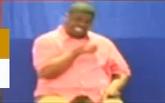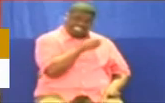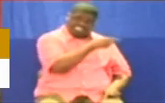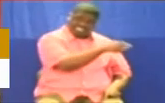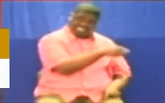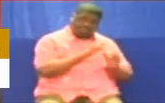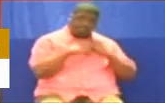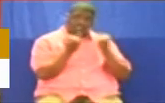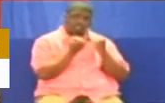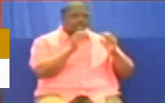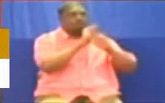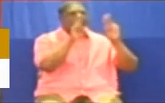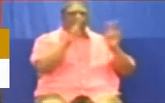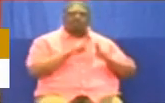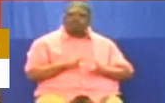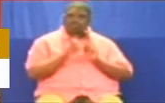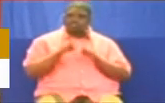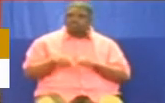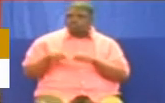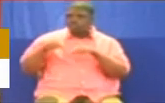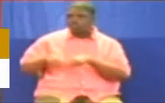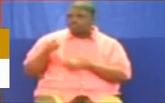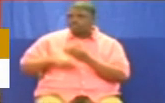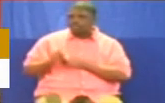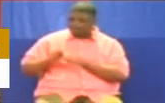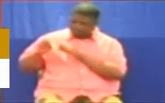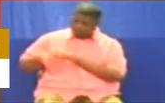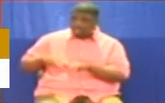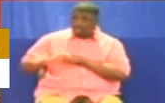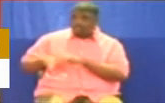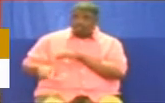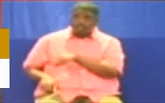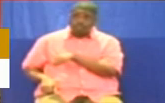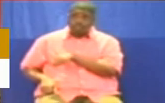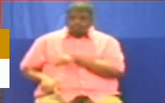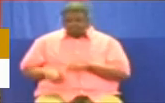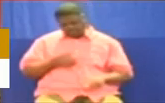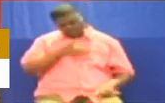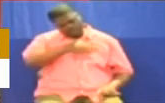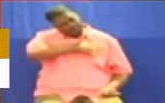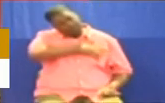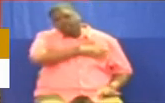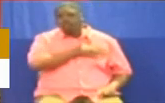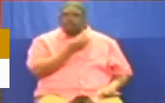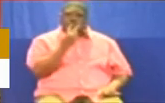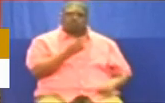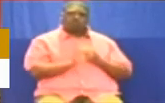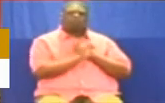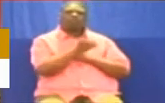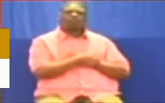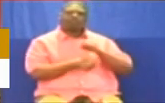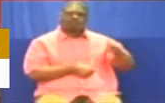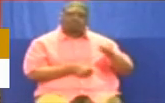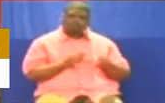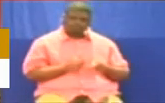wale zile taasisi za kimataifa ambazo tuko nayo nazo katika mikataba wanapenda sana kuwaona hawa wawakilishi wa Deep